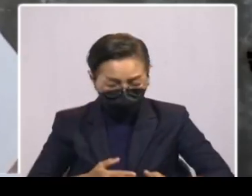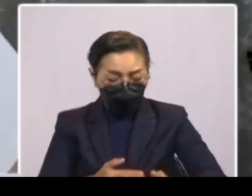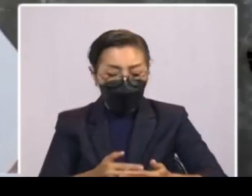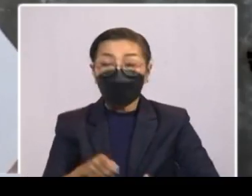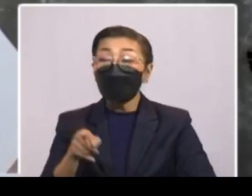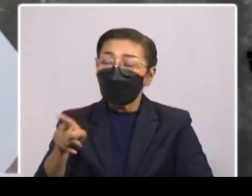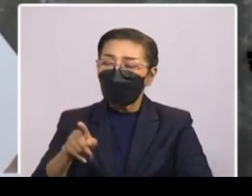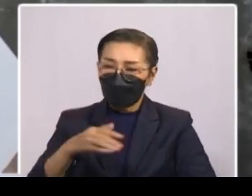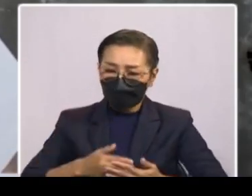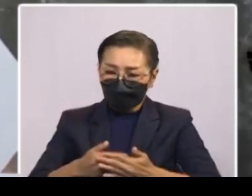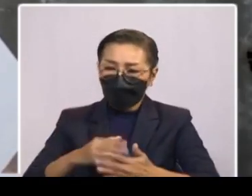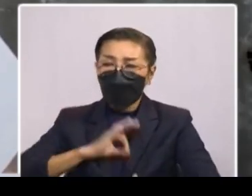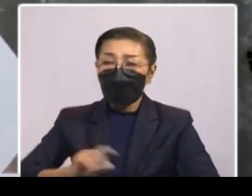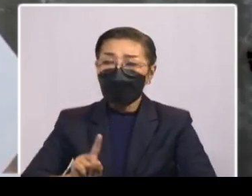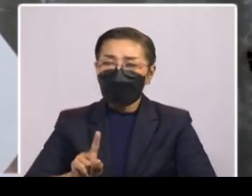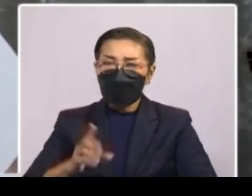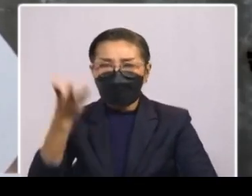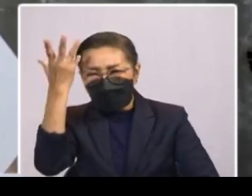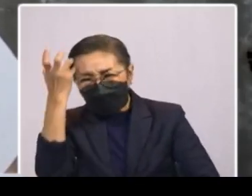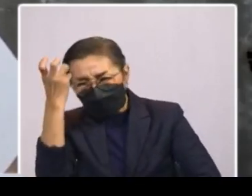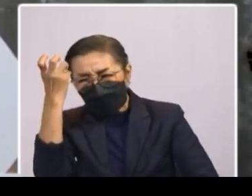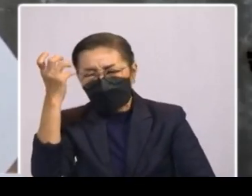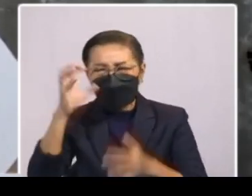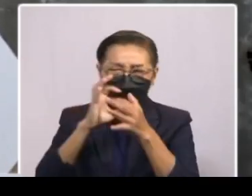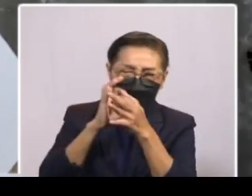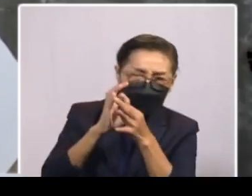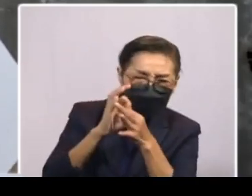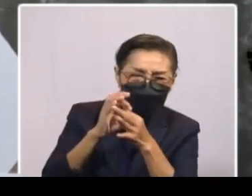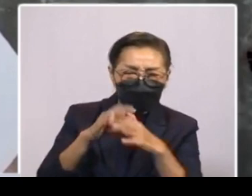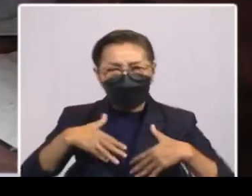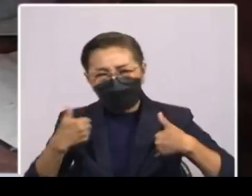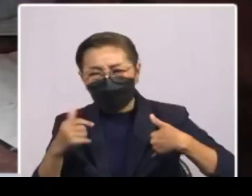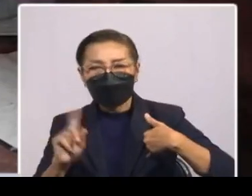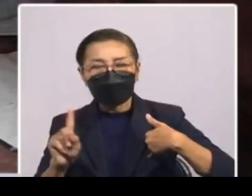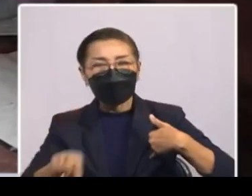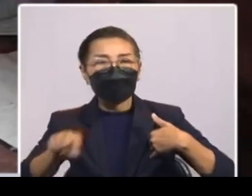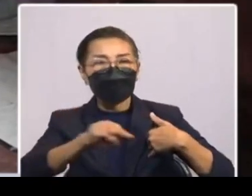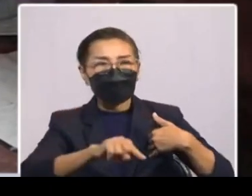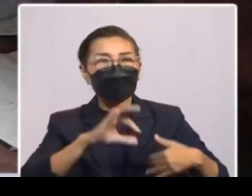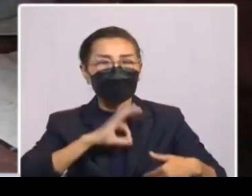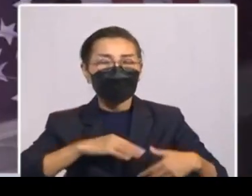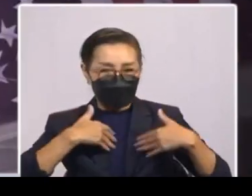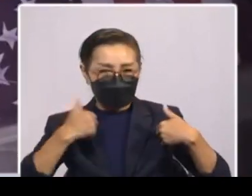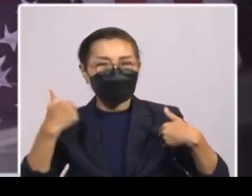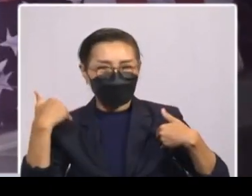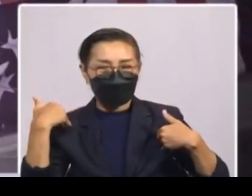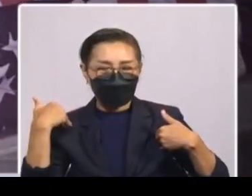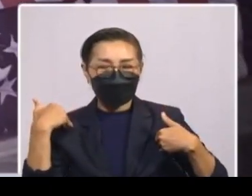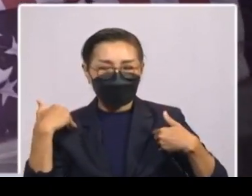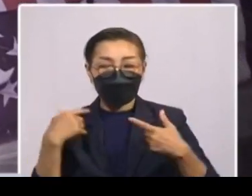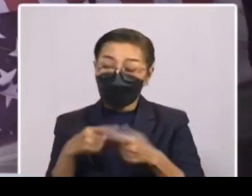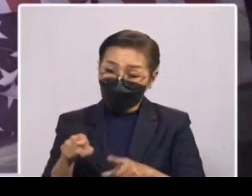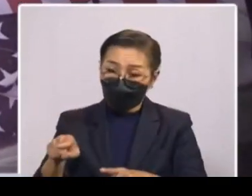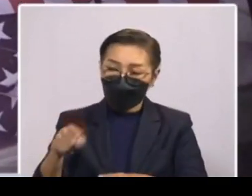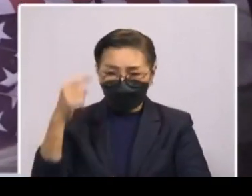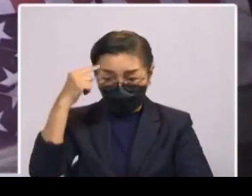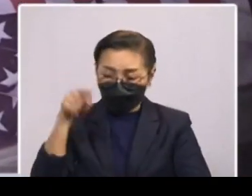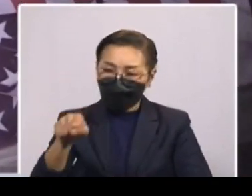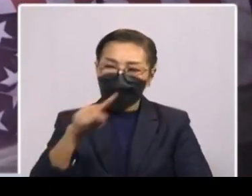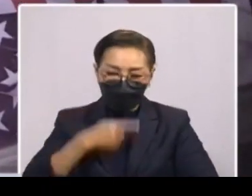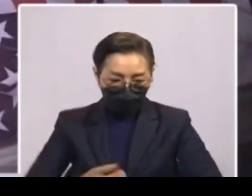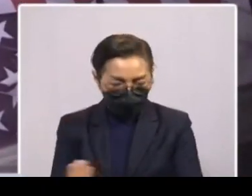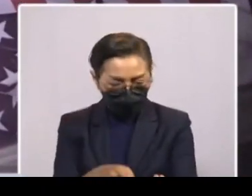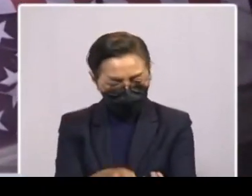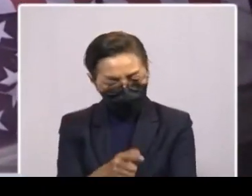ว่าท้องเป็นยังไงคะดีใจเครียดกังวลมีความสุขหรือยังไง ก็มีความสุขค่ะ มีความสุขนะแต่ตอนนั้นคิดไหมว่าเอ๊ะเราจะเลี้ยงน้